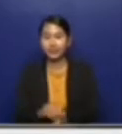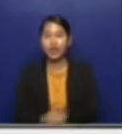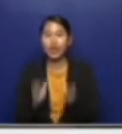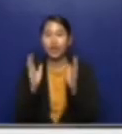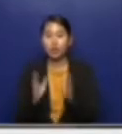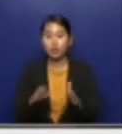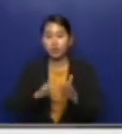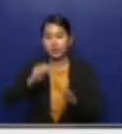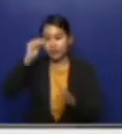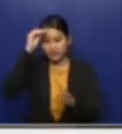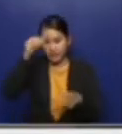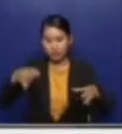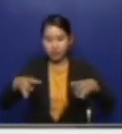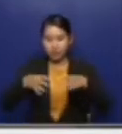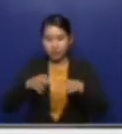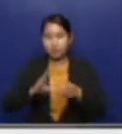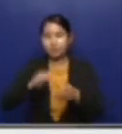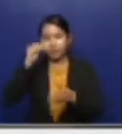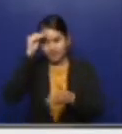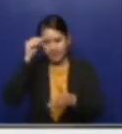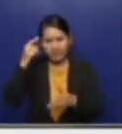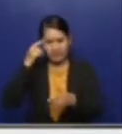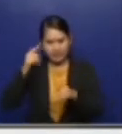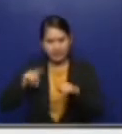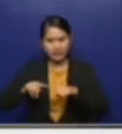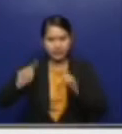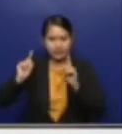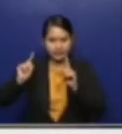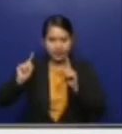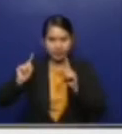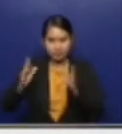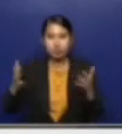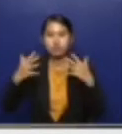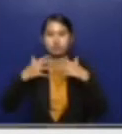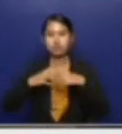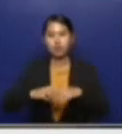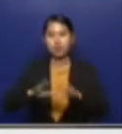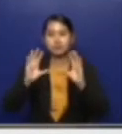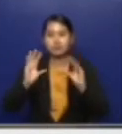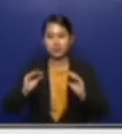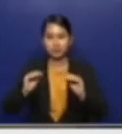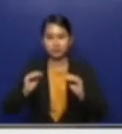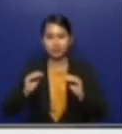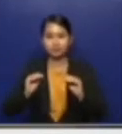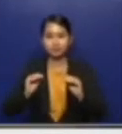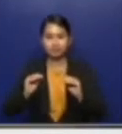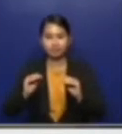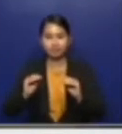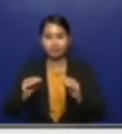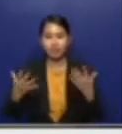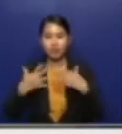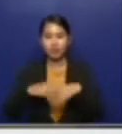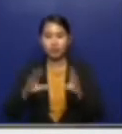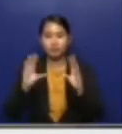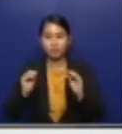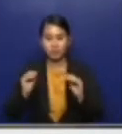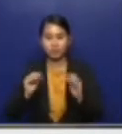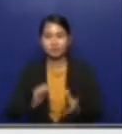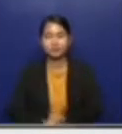นักศึกษาผู้ที่เห็นต่างเนี่ยเข้ามาประชุมร่วมในคณะกรรมการวิส